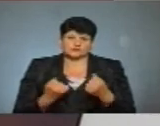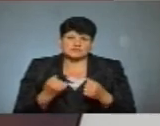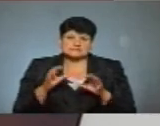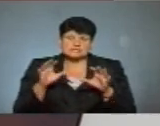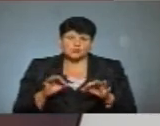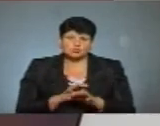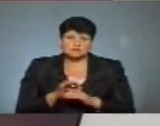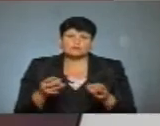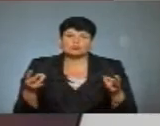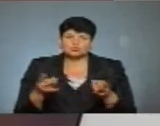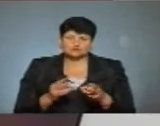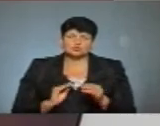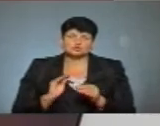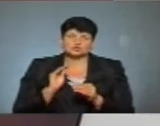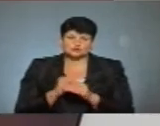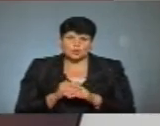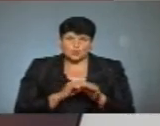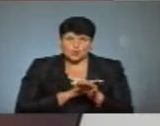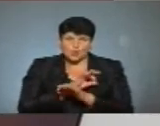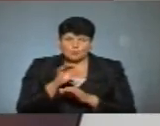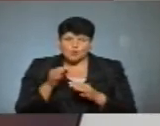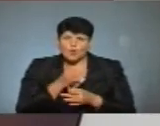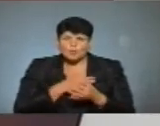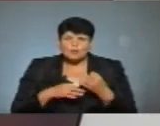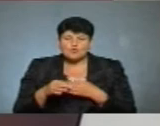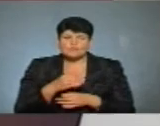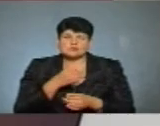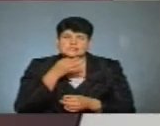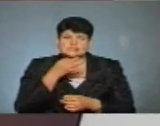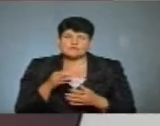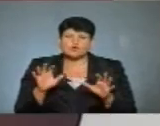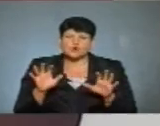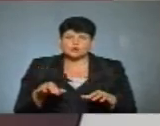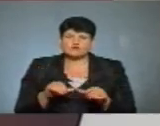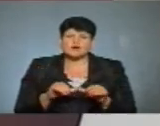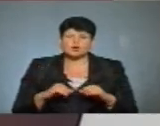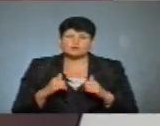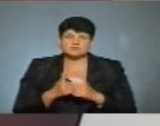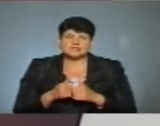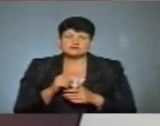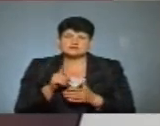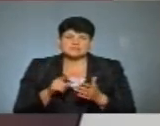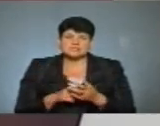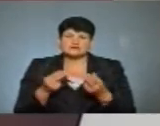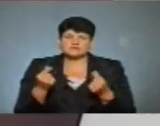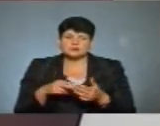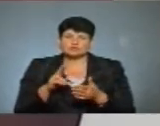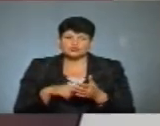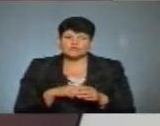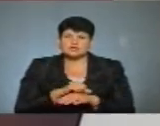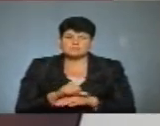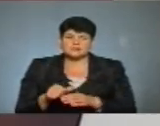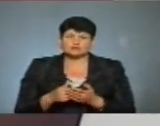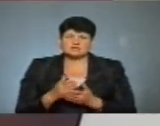Законопроєкти потребують додаткового обговорення, розповів Суспільному голова Комітету з питань фінансів, податкової та митної політики